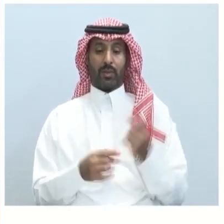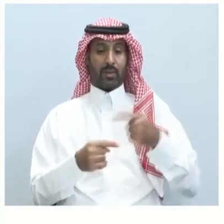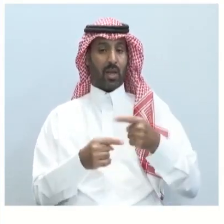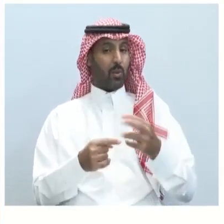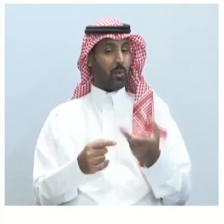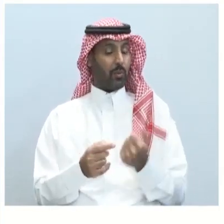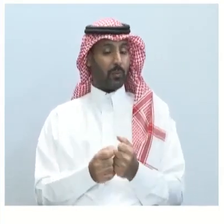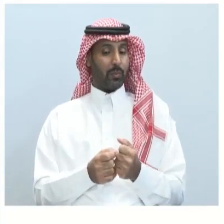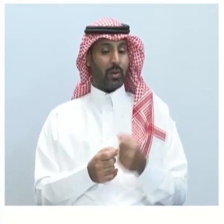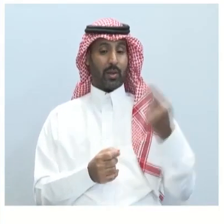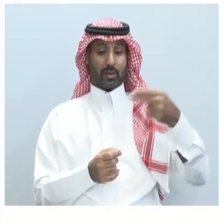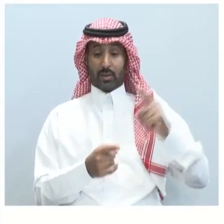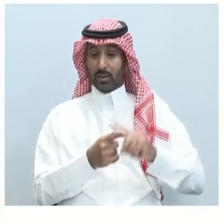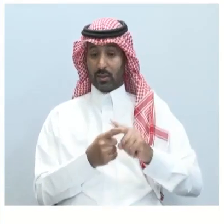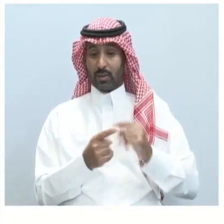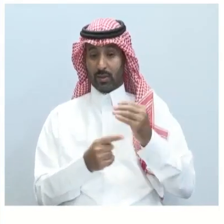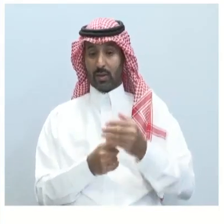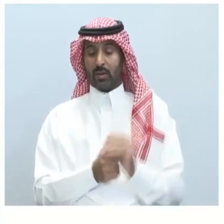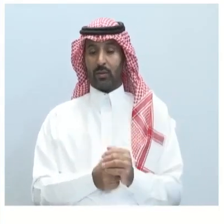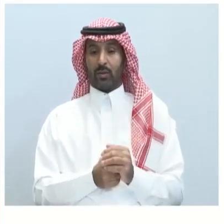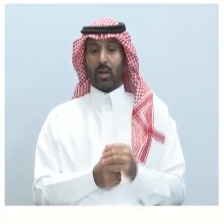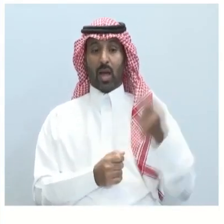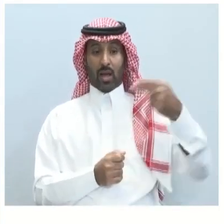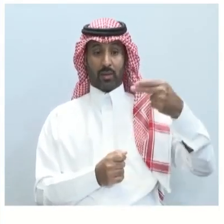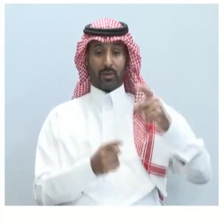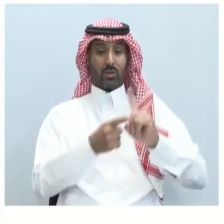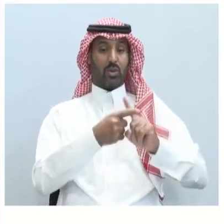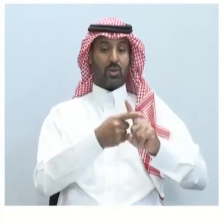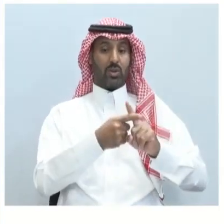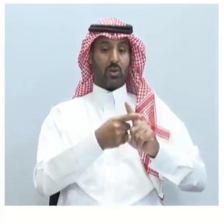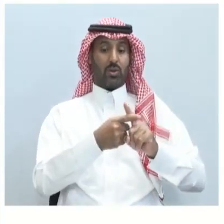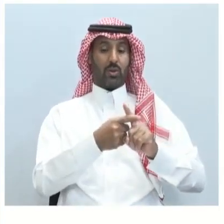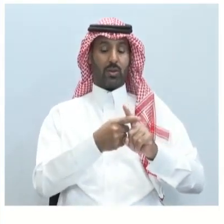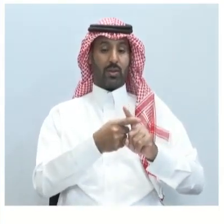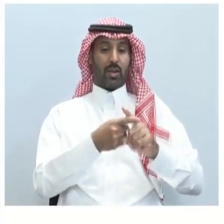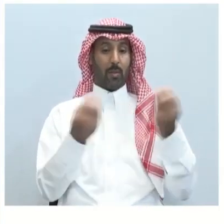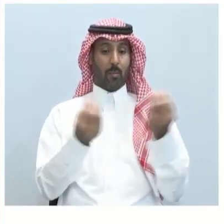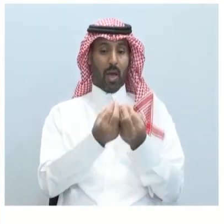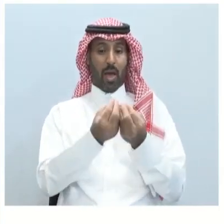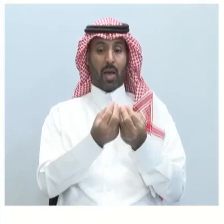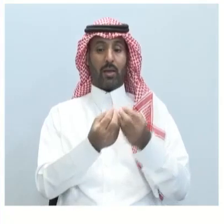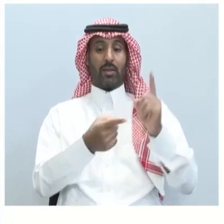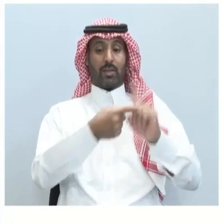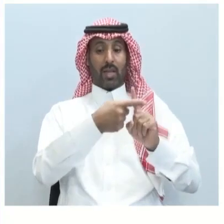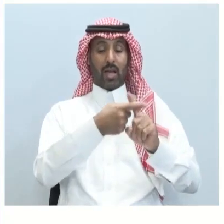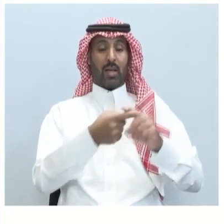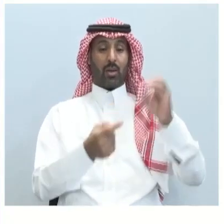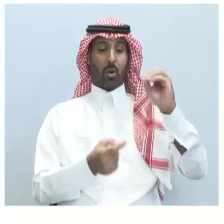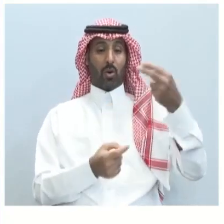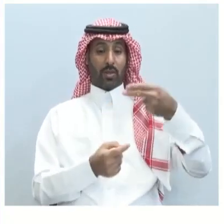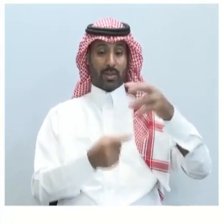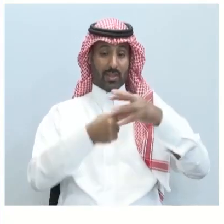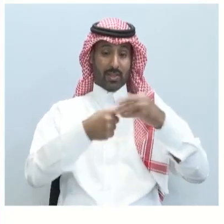ايش تركيز مين تركيز ايون الهيدروجين وتركيز ايون الهيدروكسيد اذا تركيز ايون الهيدروجين